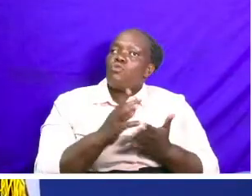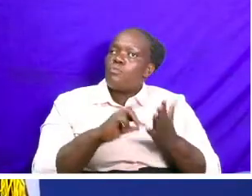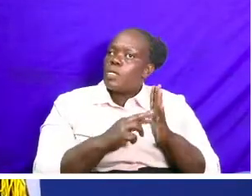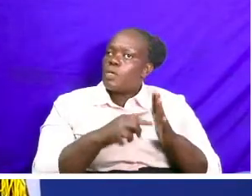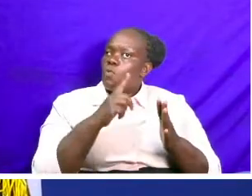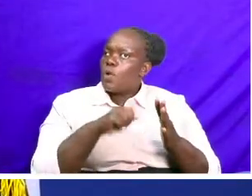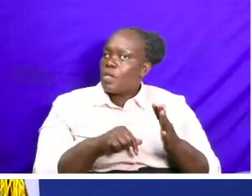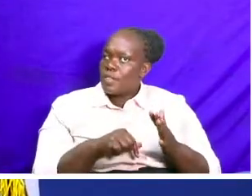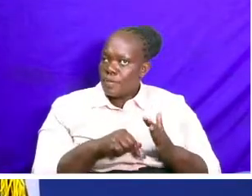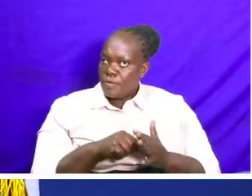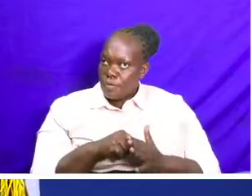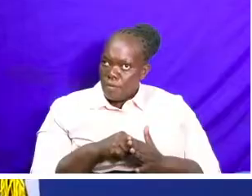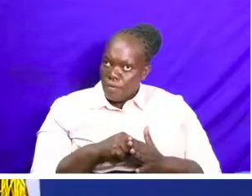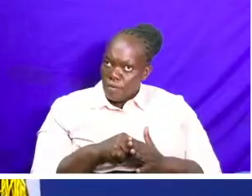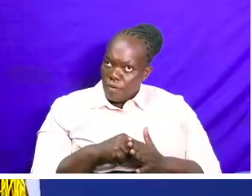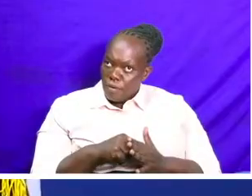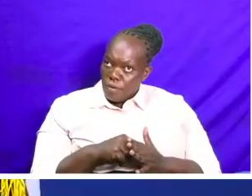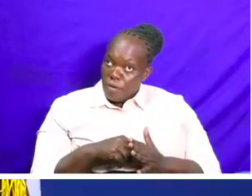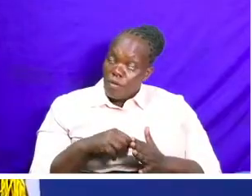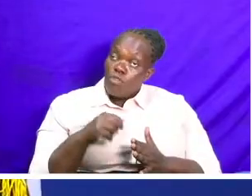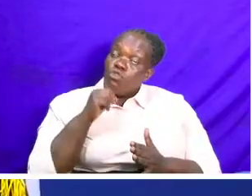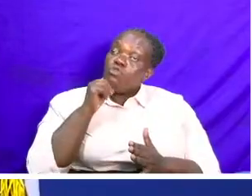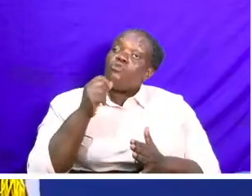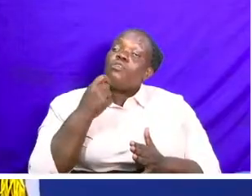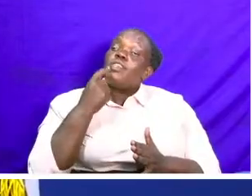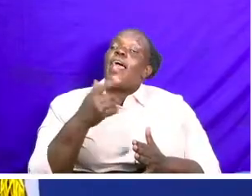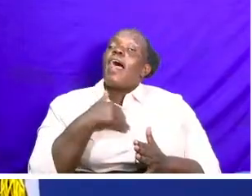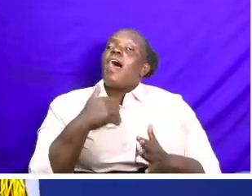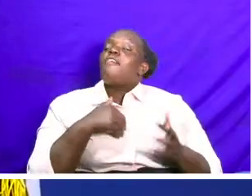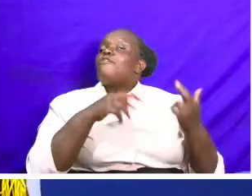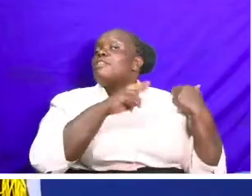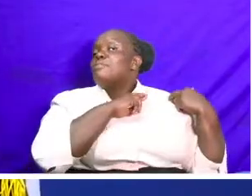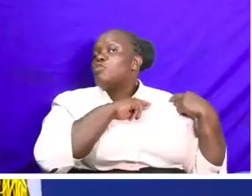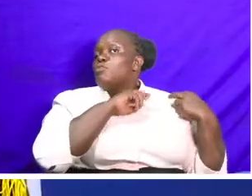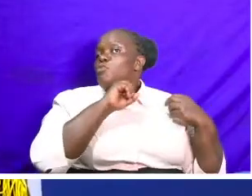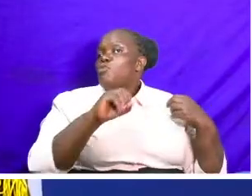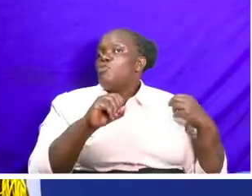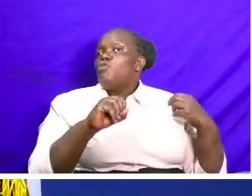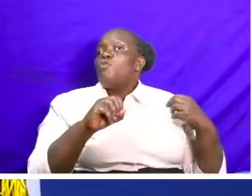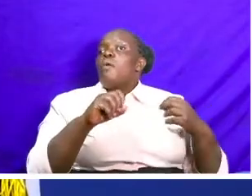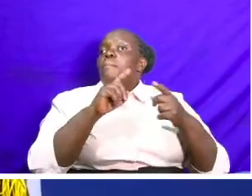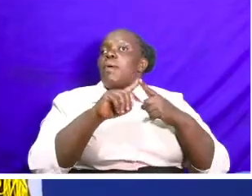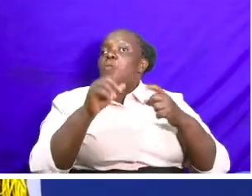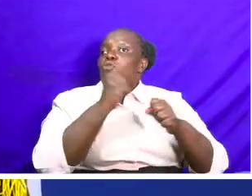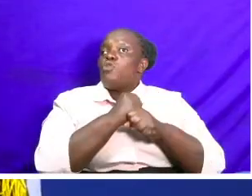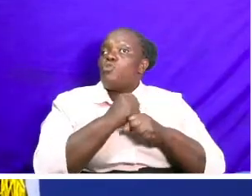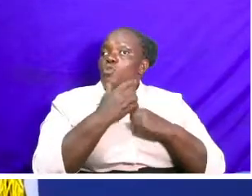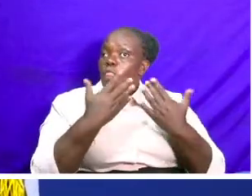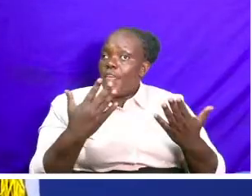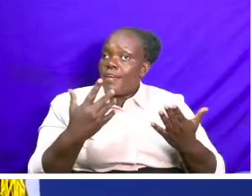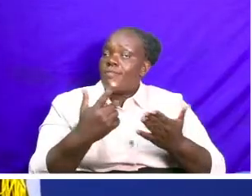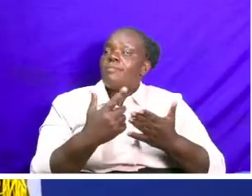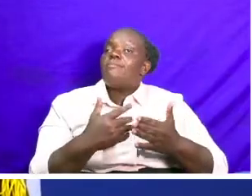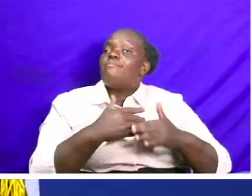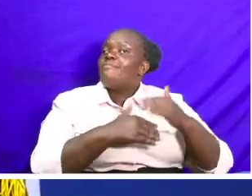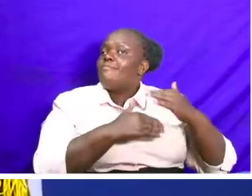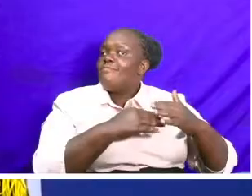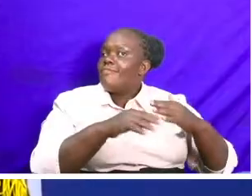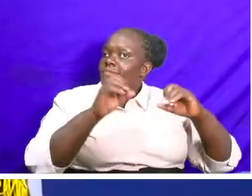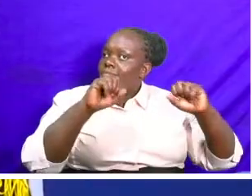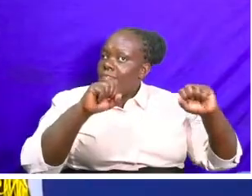nini? Tusemi kwamba hakuna uwajibikaji, lakini angalau tunafanya mambo ya maridhiano, tuwe na